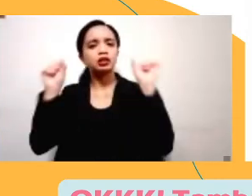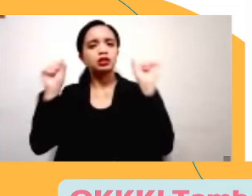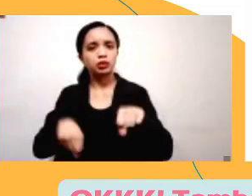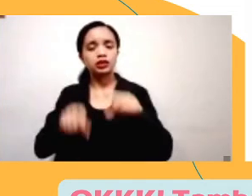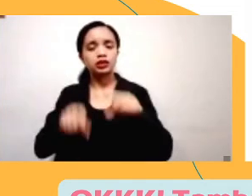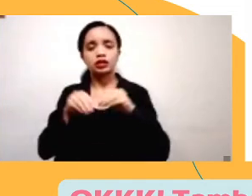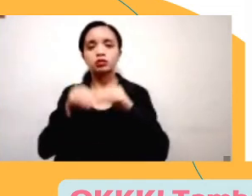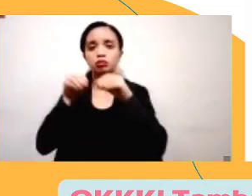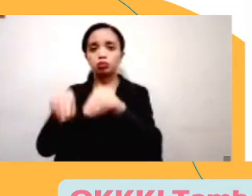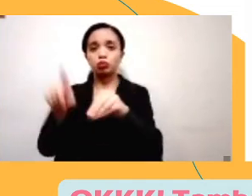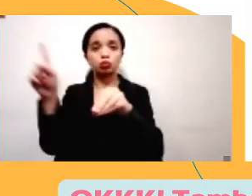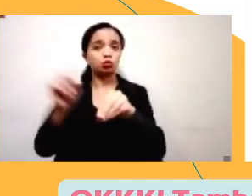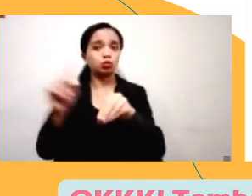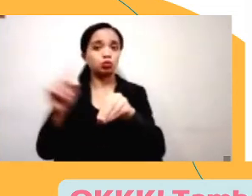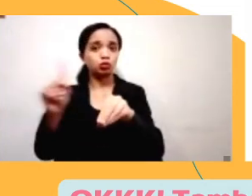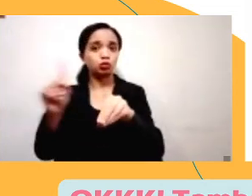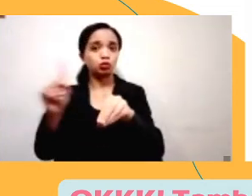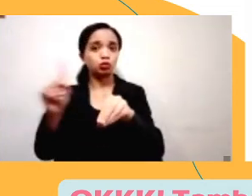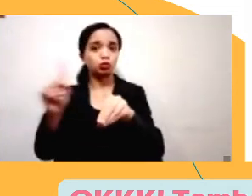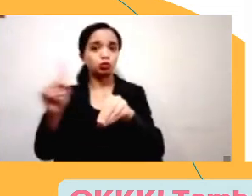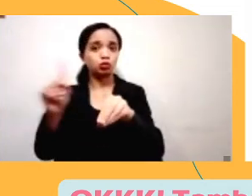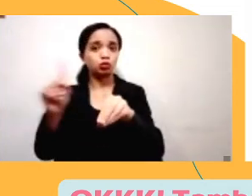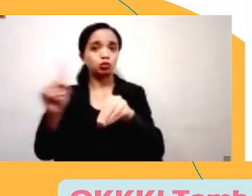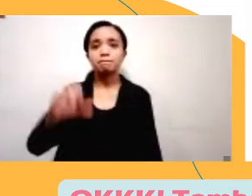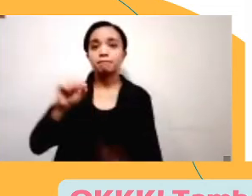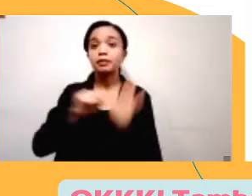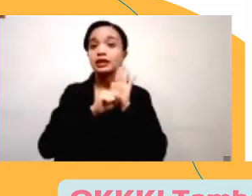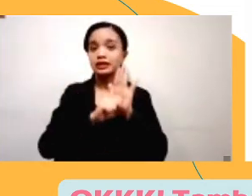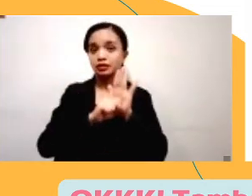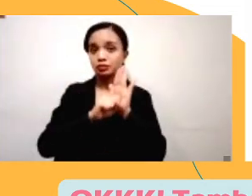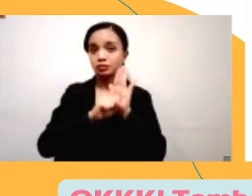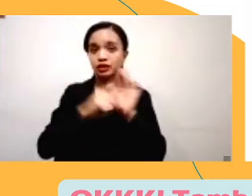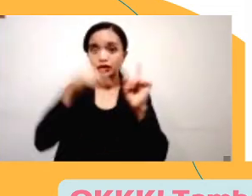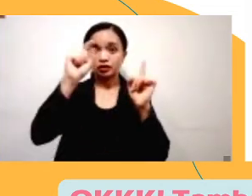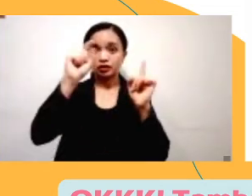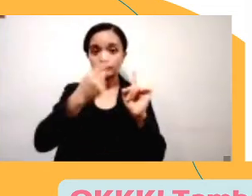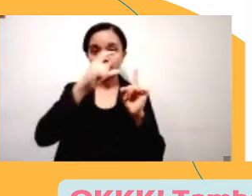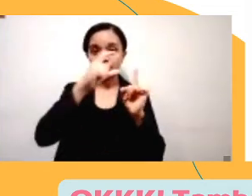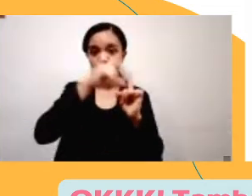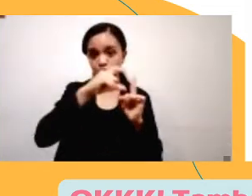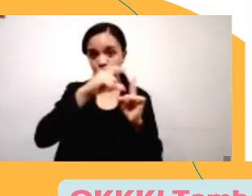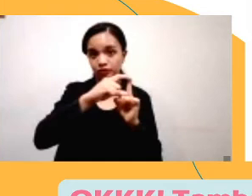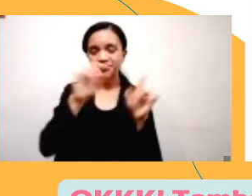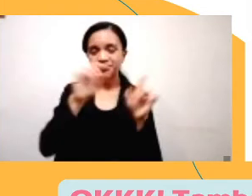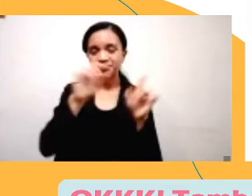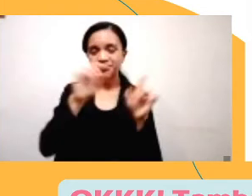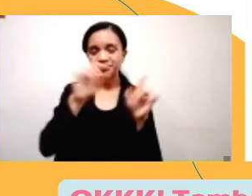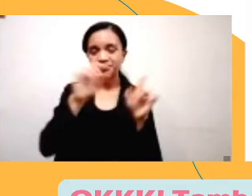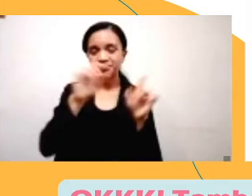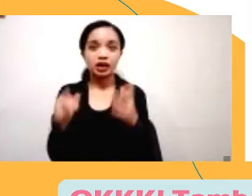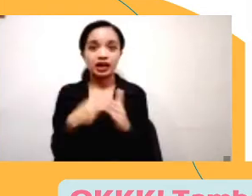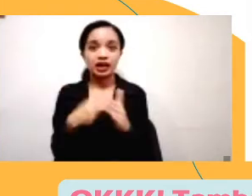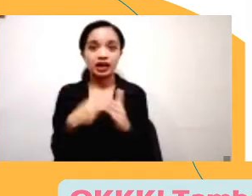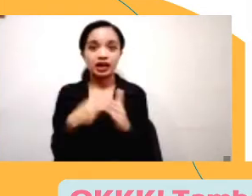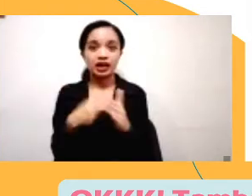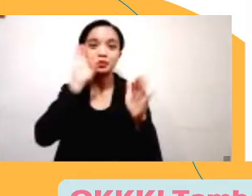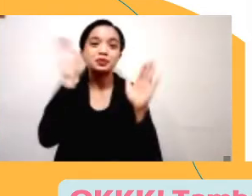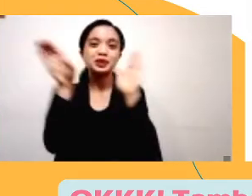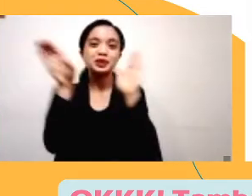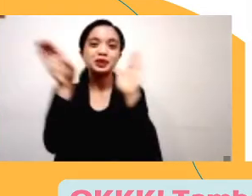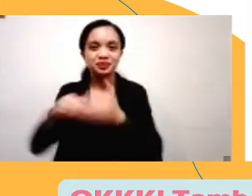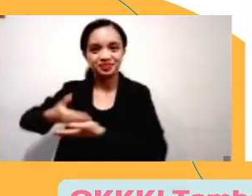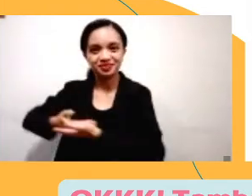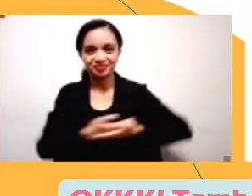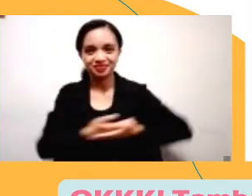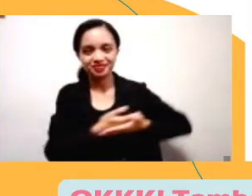mga sumisimbolo sa inyong first words or first steps. Diba? Minsan may mga baby picture pa kayo niyan. So pwede nyo ilagay